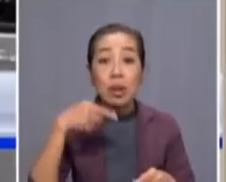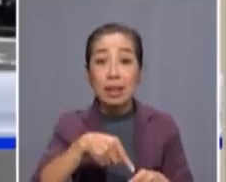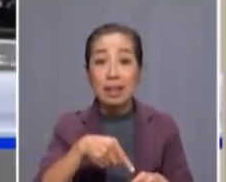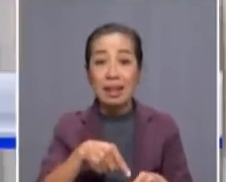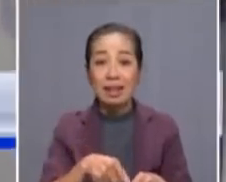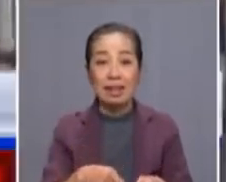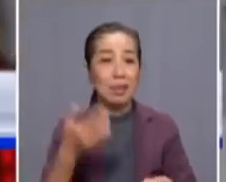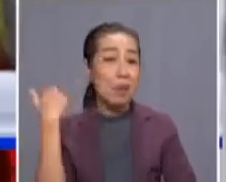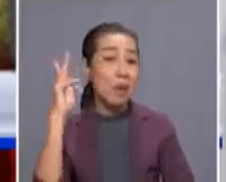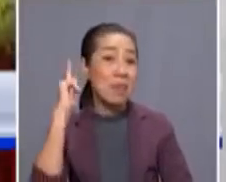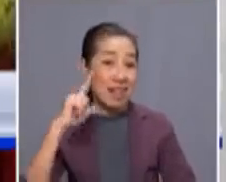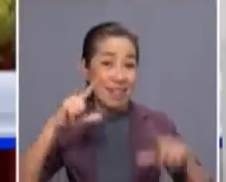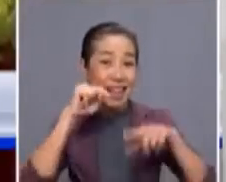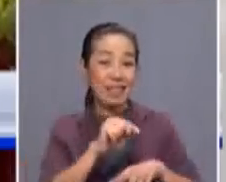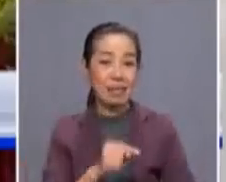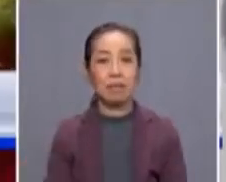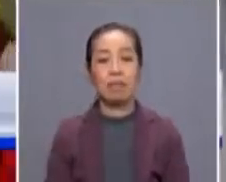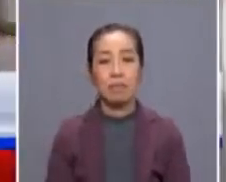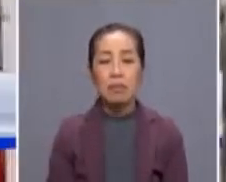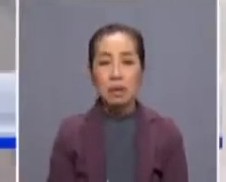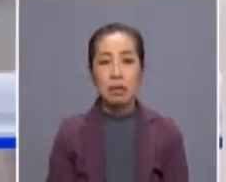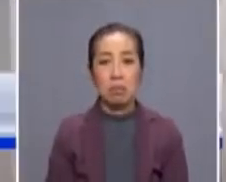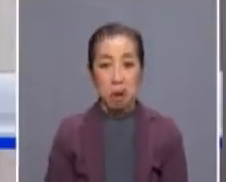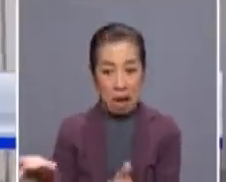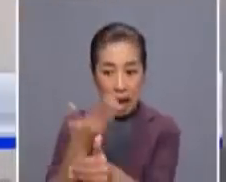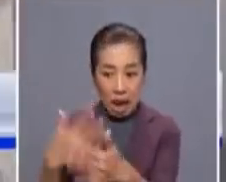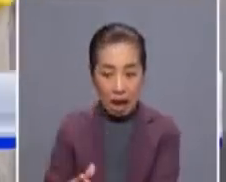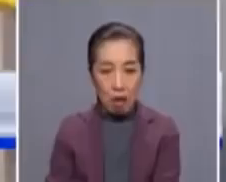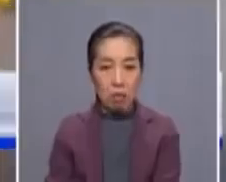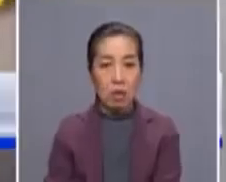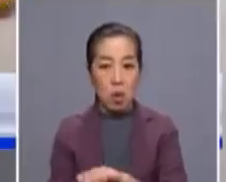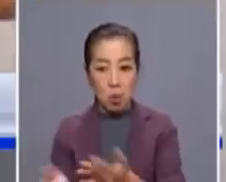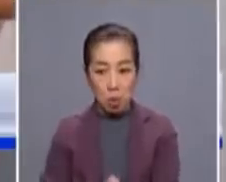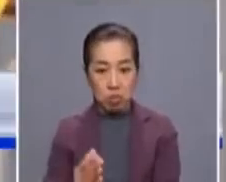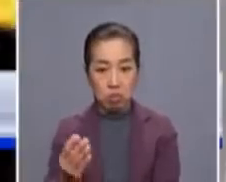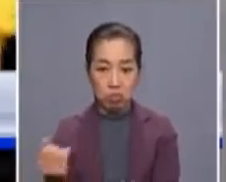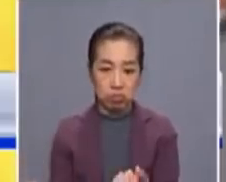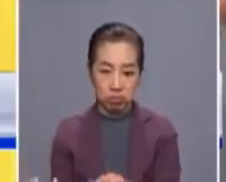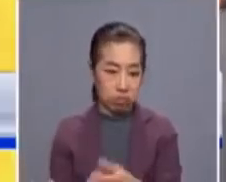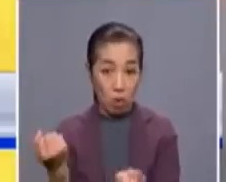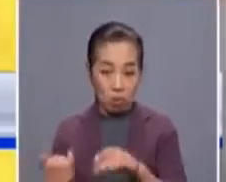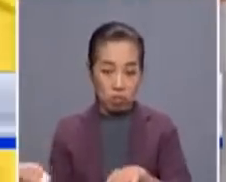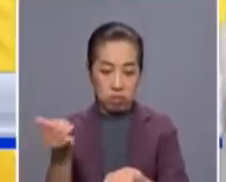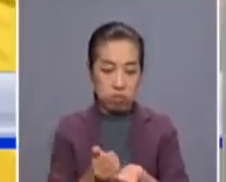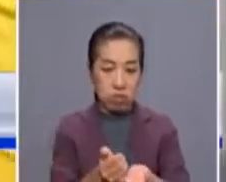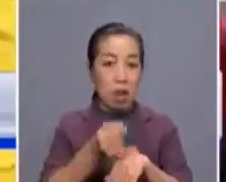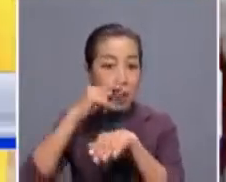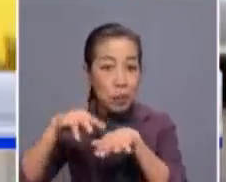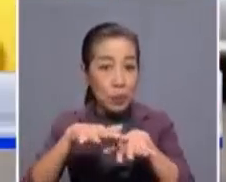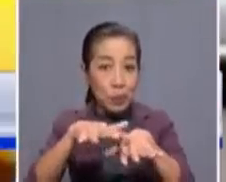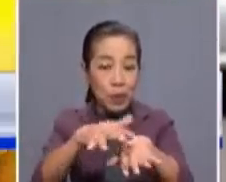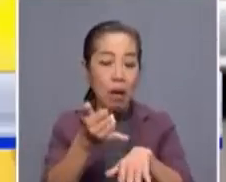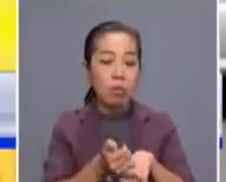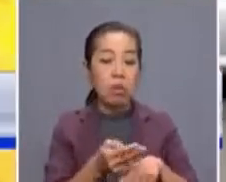าวที่ตกเป็นข่าวเนี่ยนะฮะแล้วก็นำรถกับศพไปถ่วงน้ำทิ้งคลองที่ชนรับประทานชัยนาทนะครับ